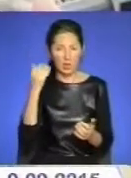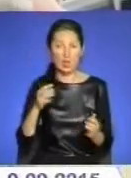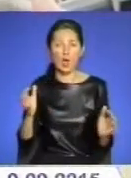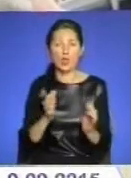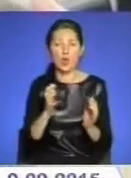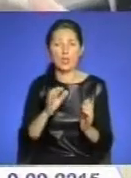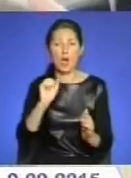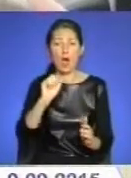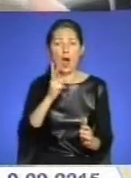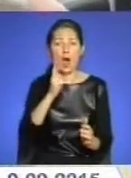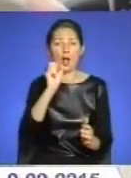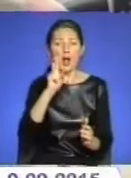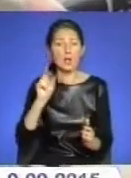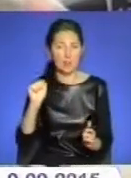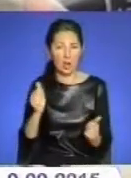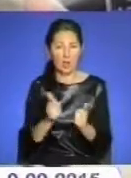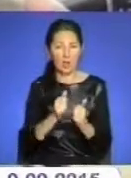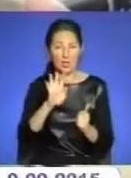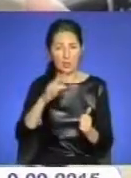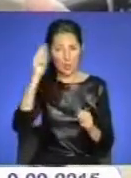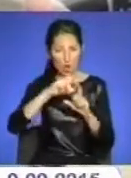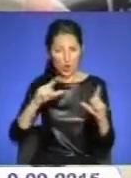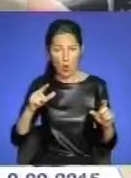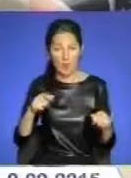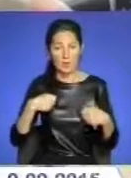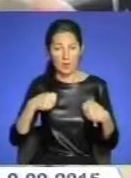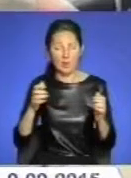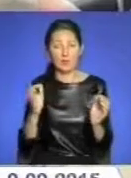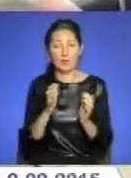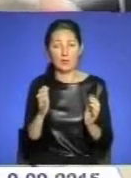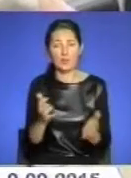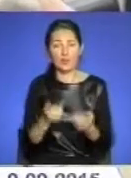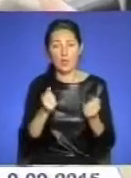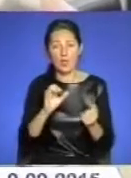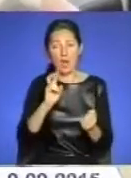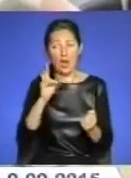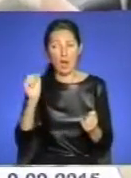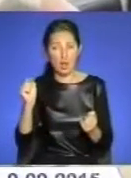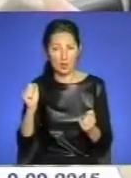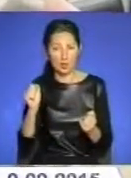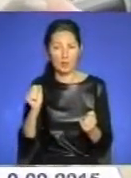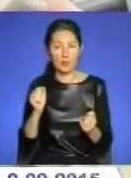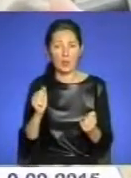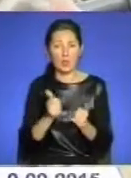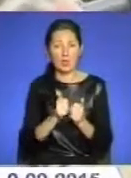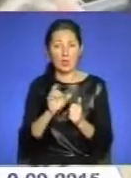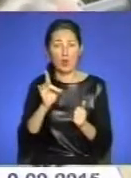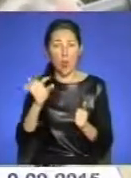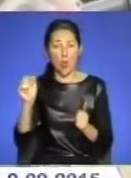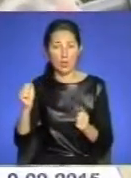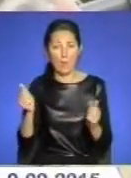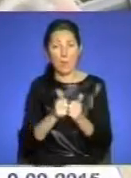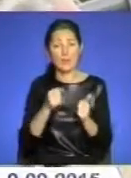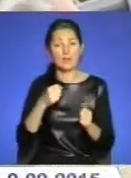акацію тут біля ромашки. Ну, біля 13-ї школи, якщо прийти подивитися, у них там видно ту акацію, вона так кидається в око, що